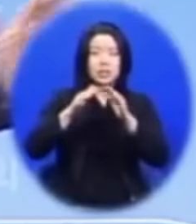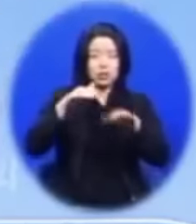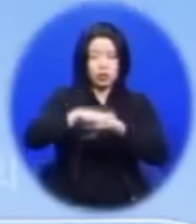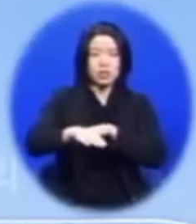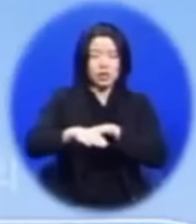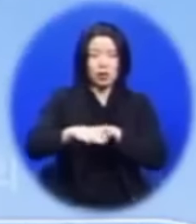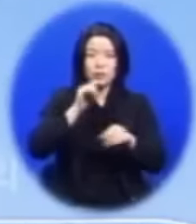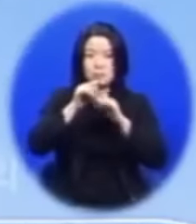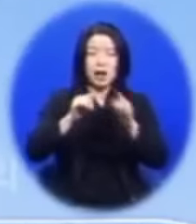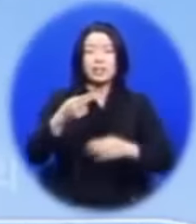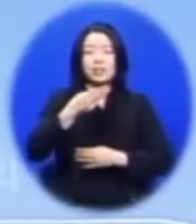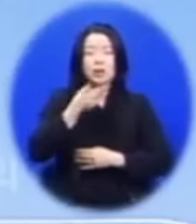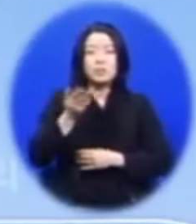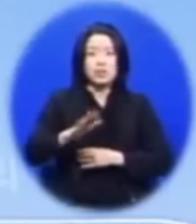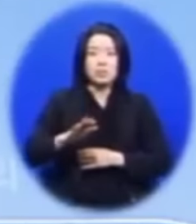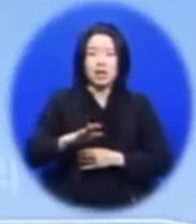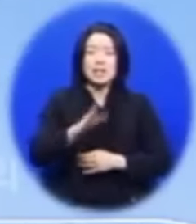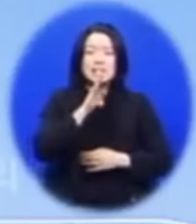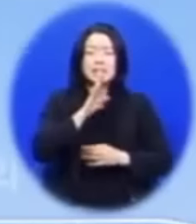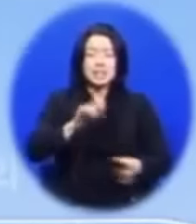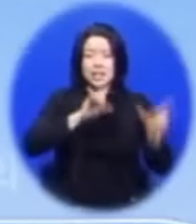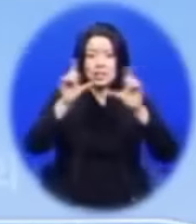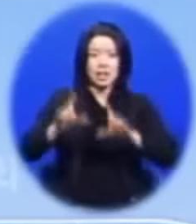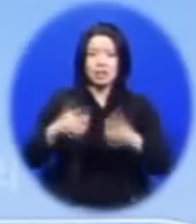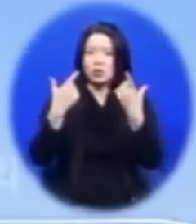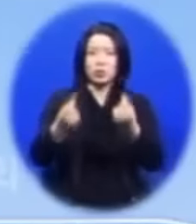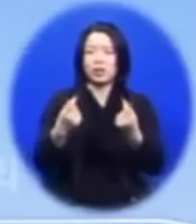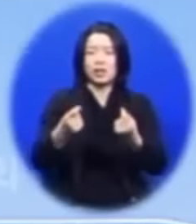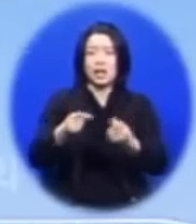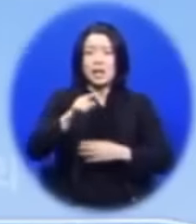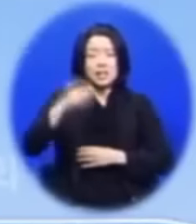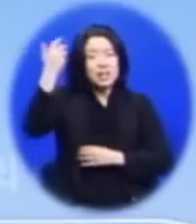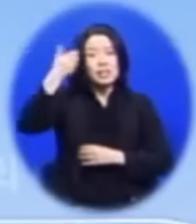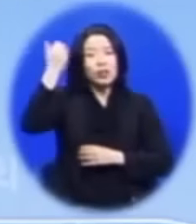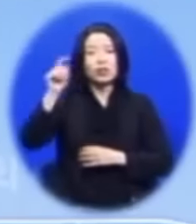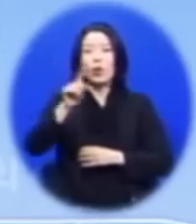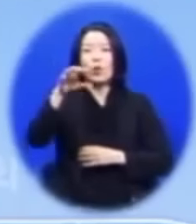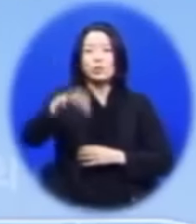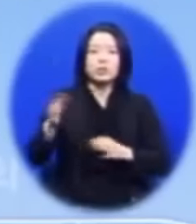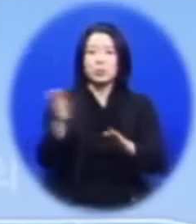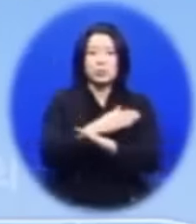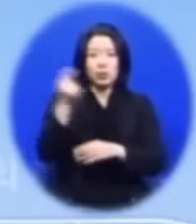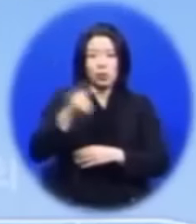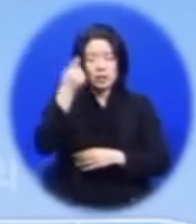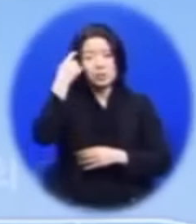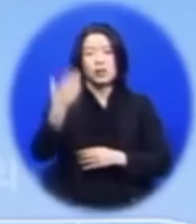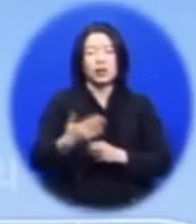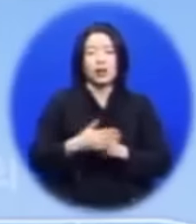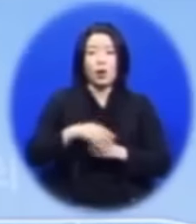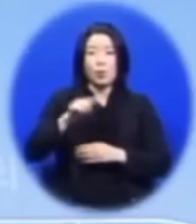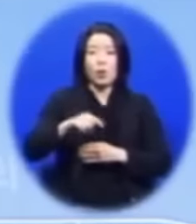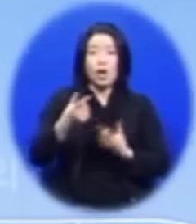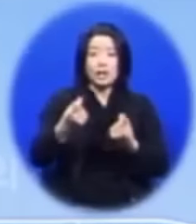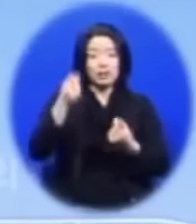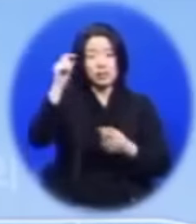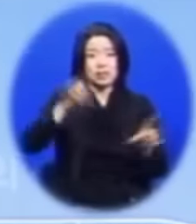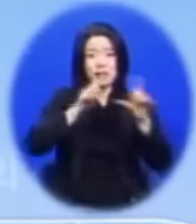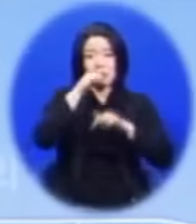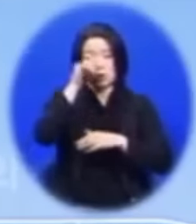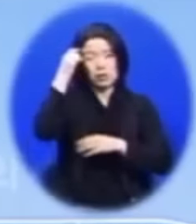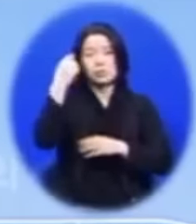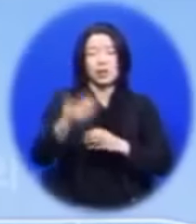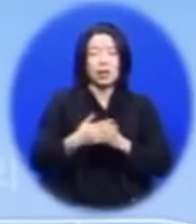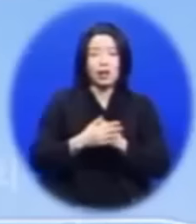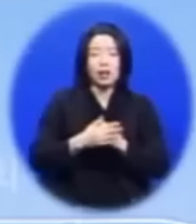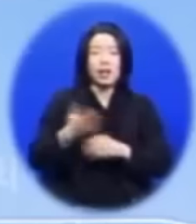똑같이 살잖아요이 영이 어디서 왔느냐 말입니다 왜 이렇게 살지요 내가 예수님과